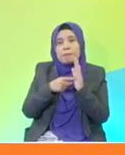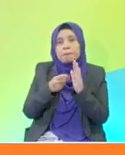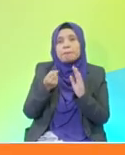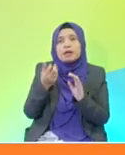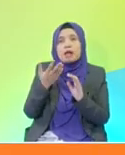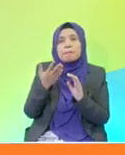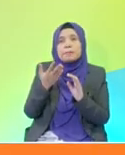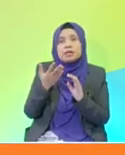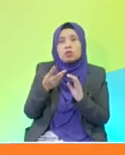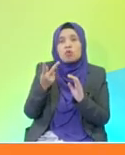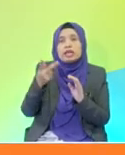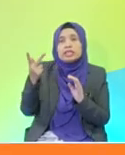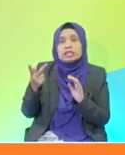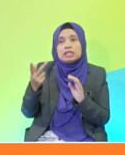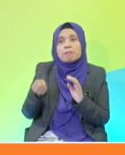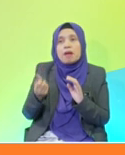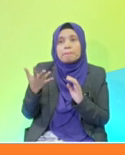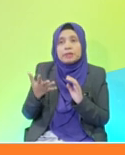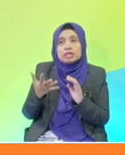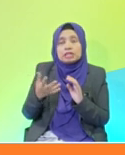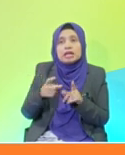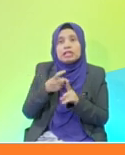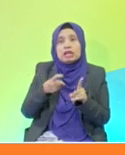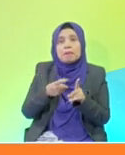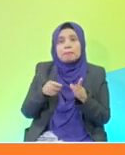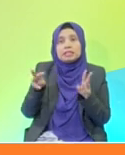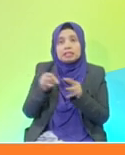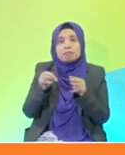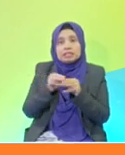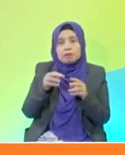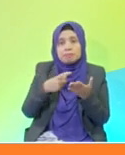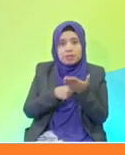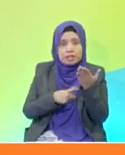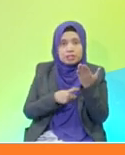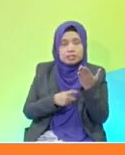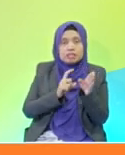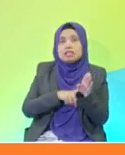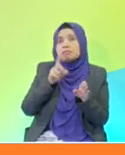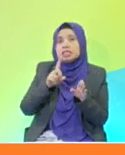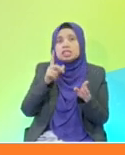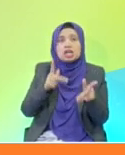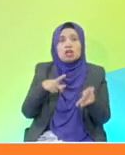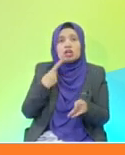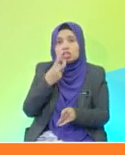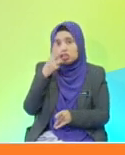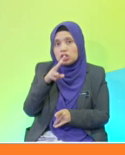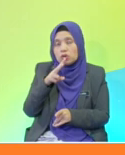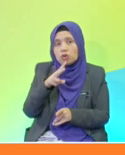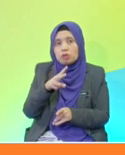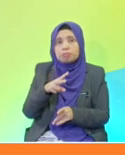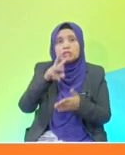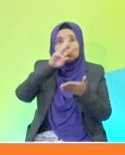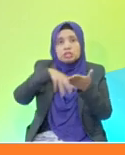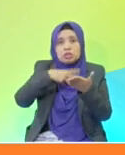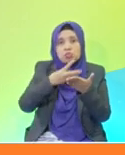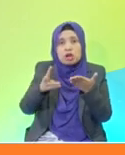permintaan bagi suatu barang pada berbagai tingkat harga dimana karena kita lihat soalnya berbentuk jadwal Ini